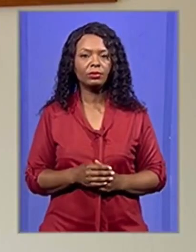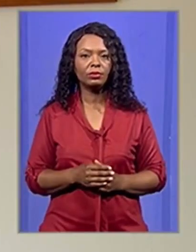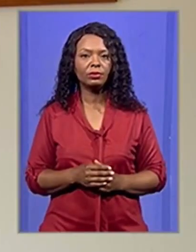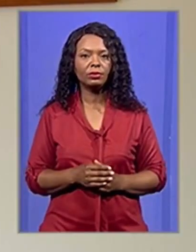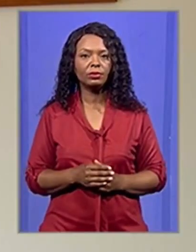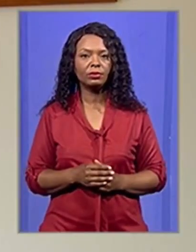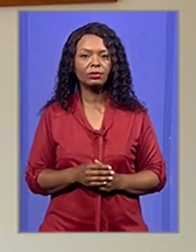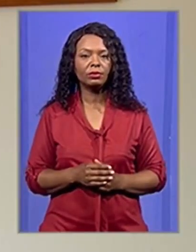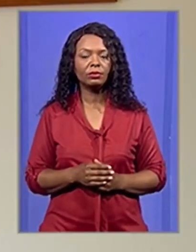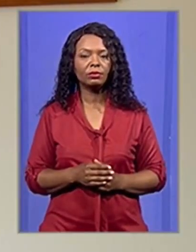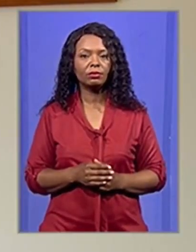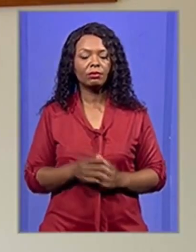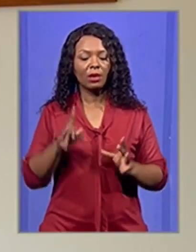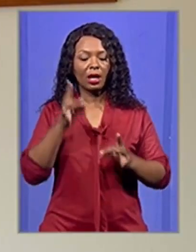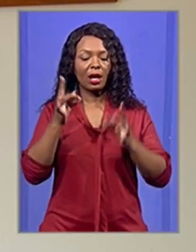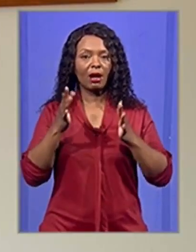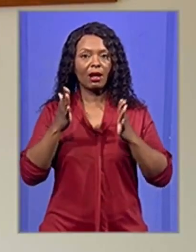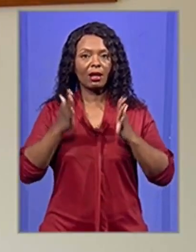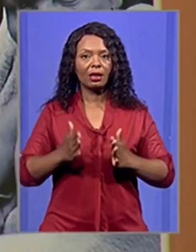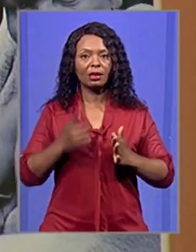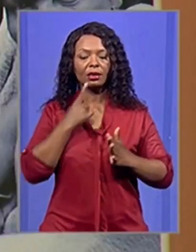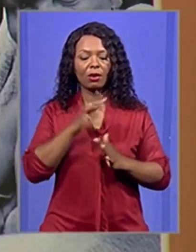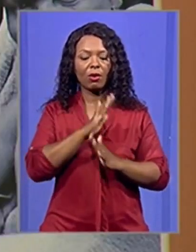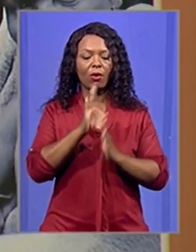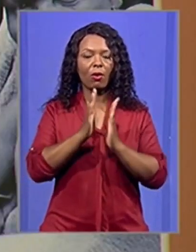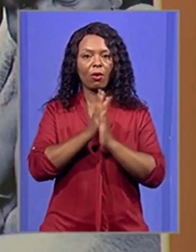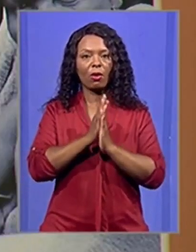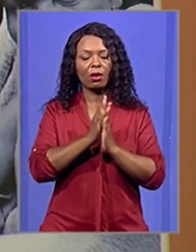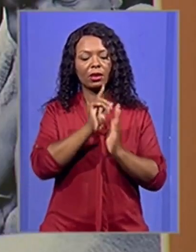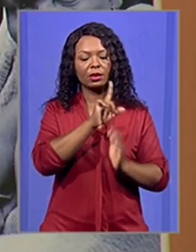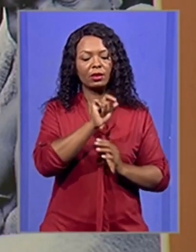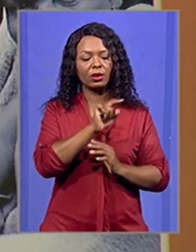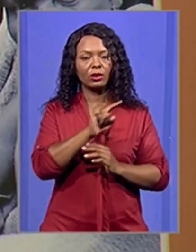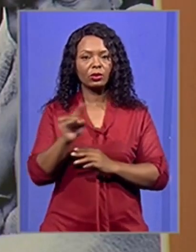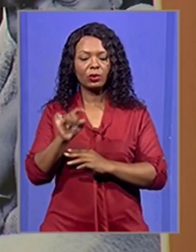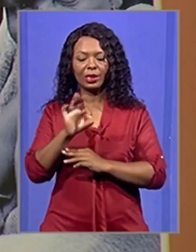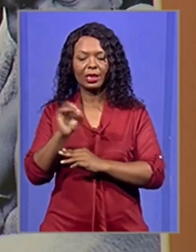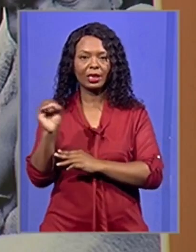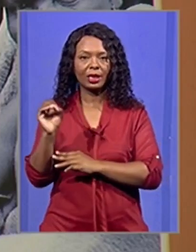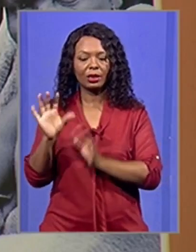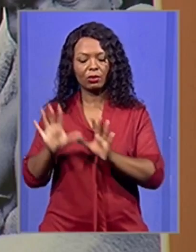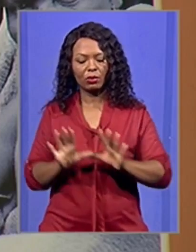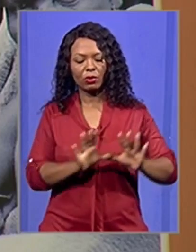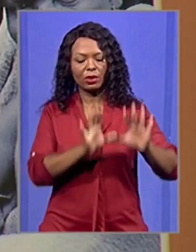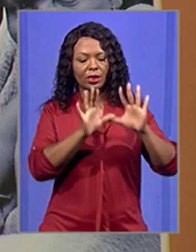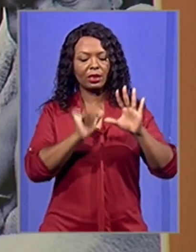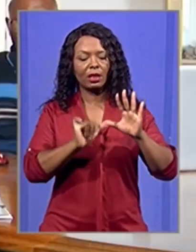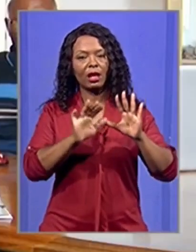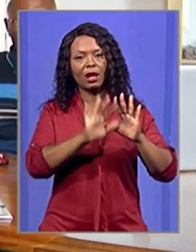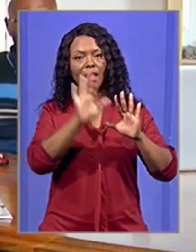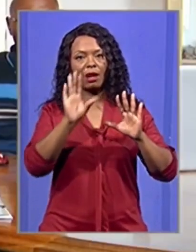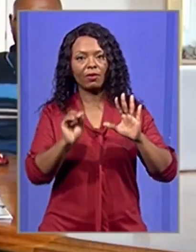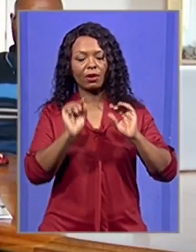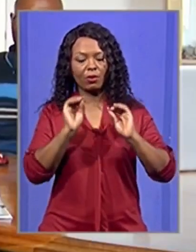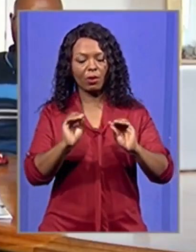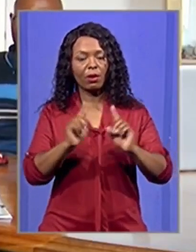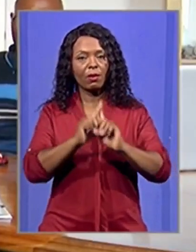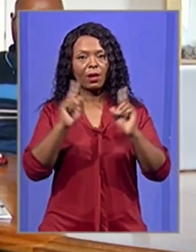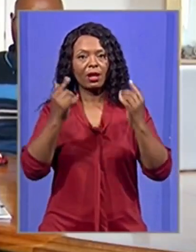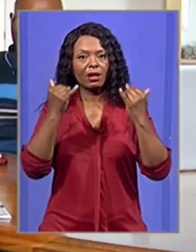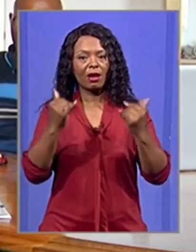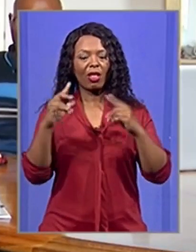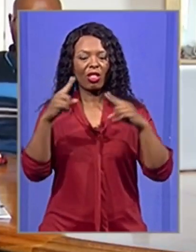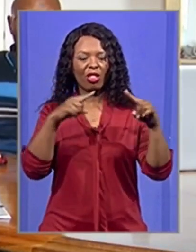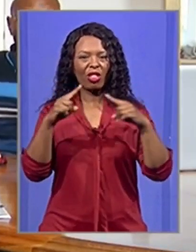Girutei dilika nyeza haide di buo te makula supiliye mwe ya hudikitisee taro te buwa nkotirente ni Afrika Mpa, kalba kaladini